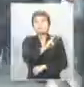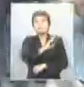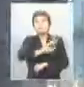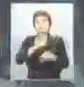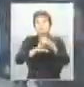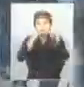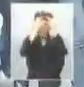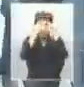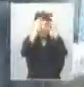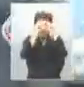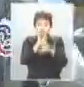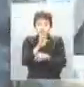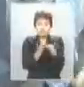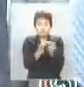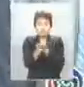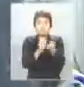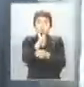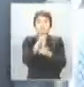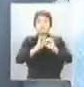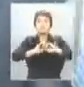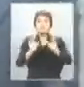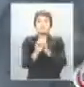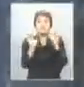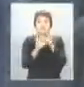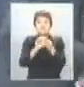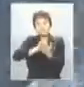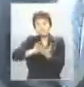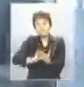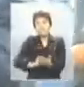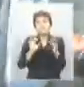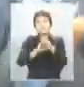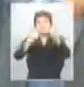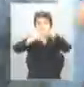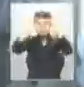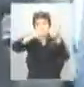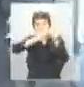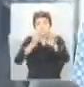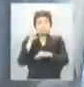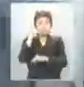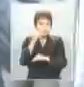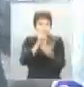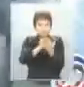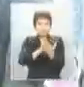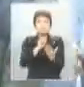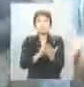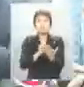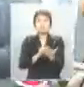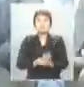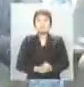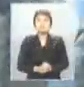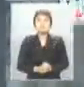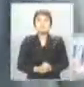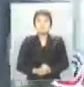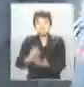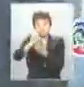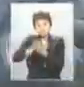กรัฐมนตรีน่าจะแถลงความชัดเจนกรณีร่างพระราชกฤษฎีกายุบสภาในวันพรุ่งนี้ส่วนร่างพระราชกฤษฎีก